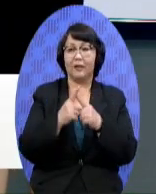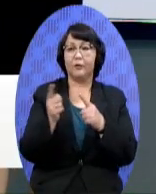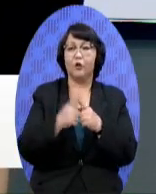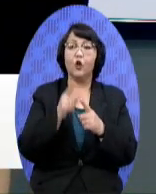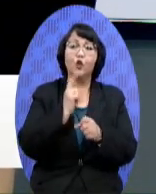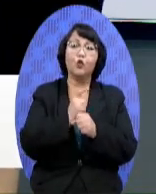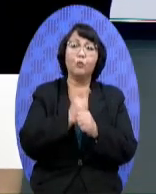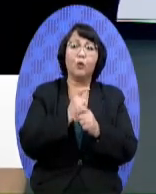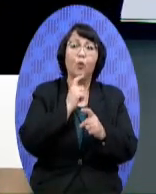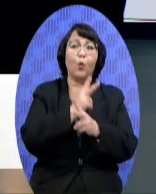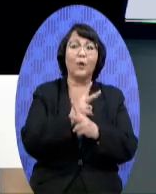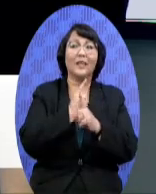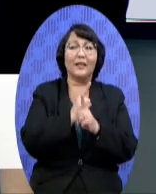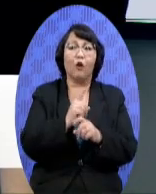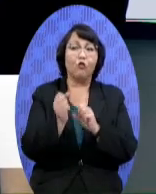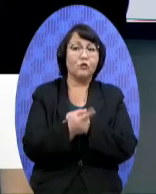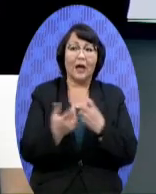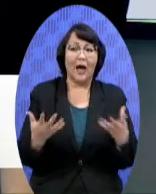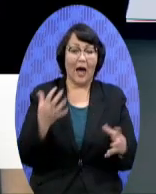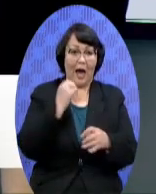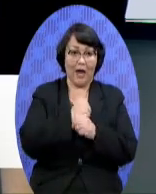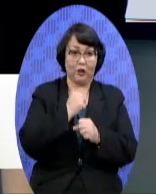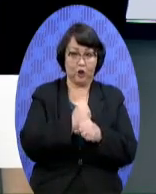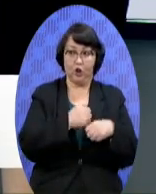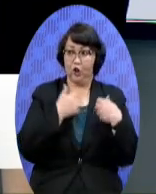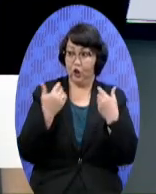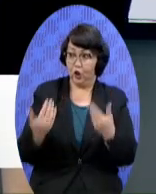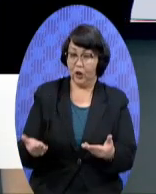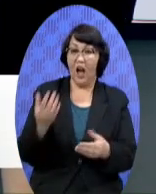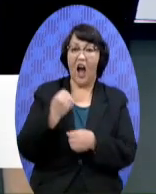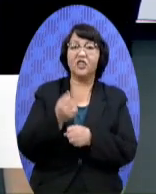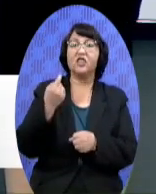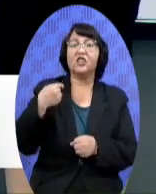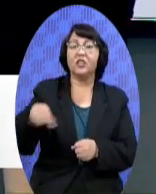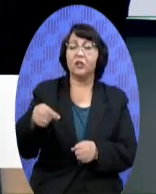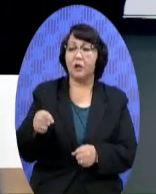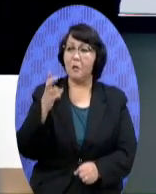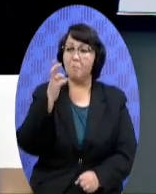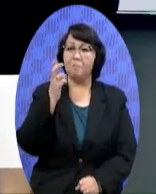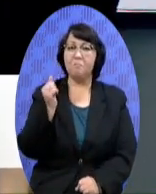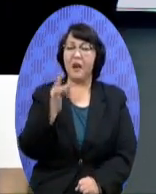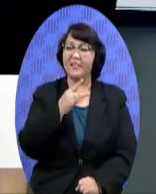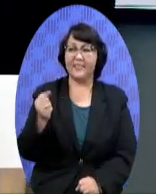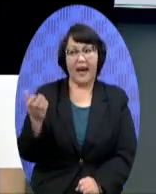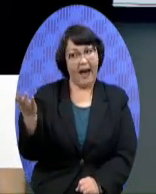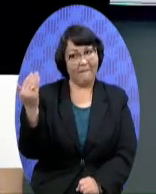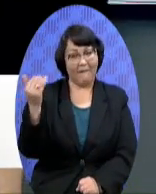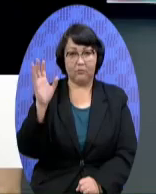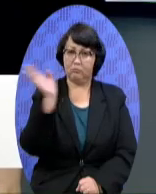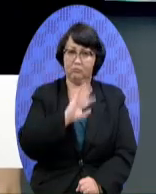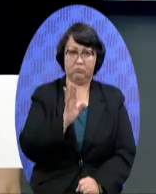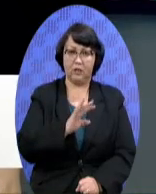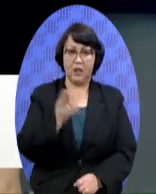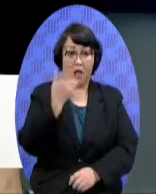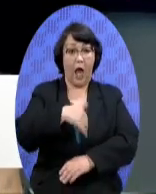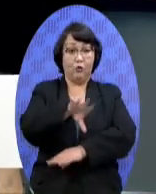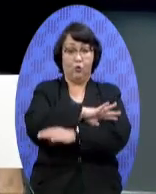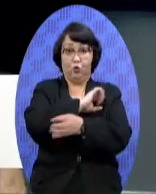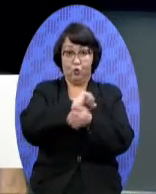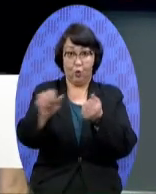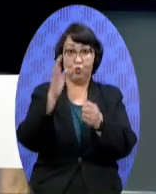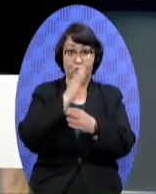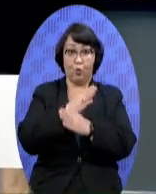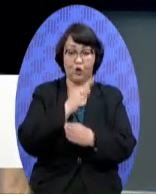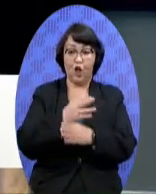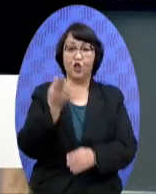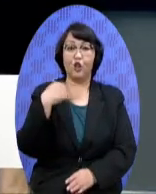заалтыг үзэгчтэй хүргэе. Тэгэхээр ажил олгогч ажилтнаас ямар нэгэн барьцаа авахыг хуулиар хоригдж байна. Тухайлхан бол сургуулаа төгсөөд ирсэн оюутнаас за